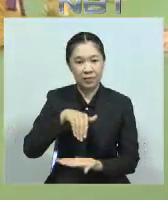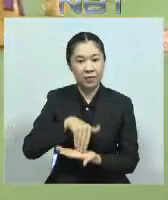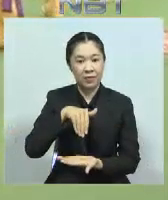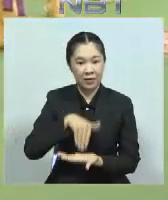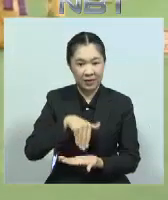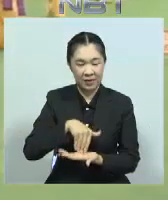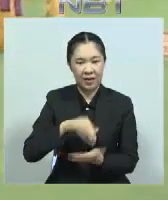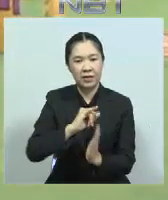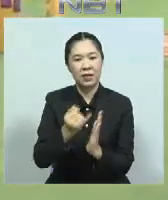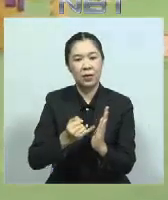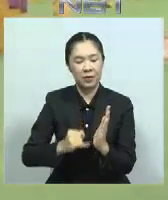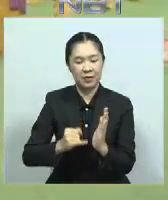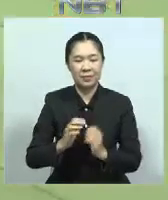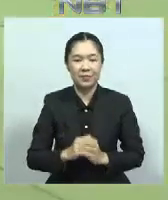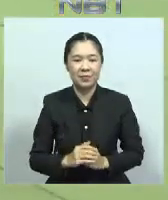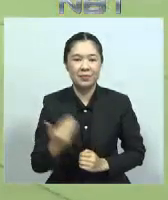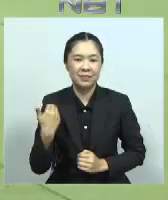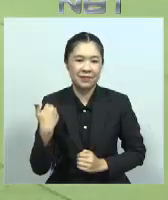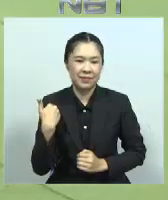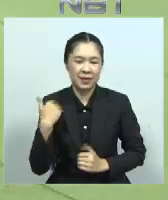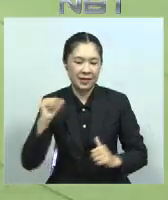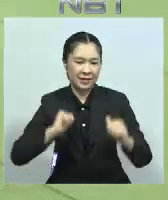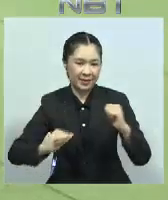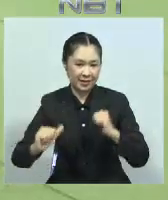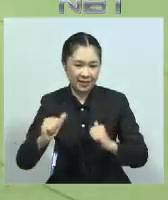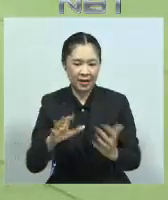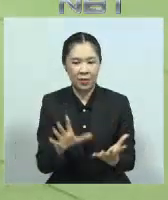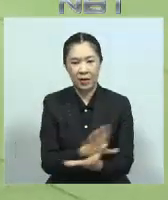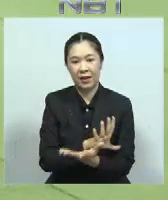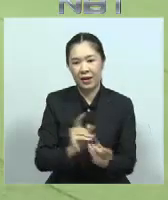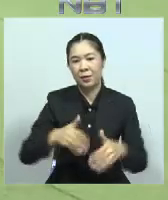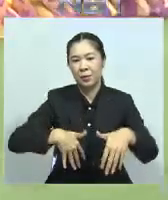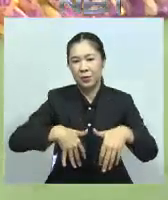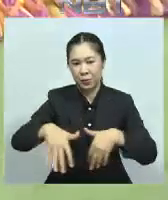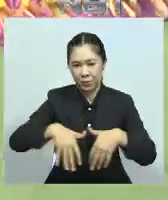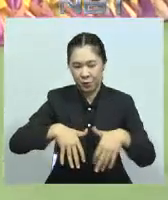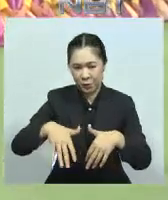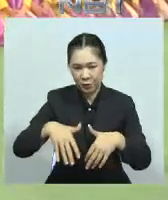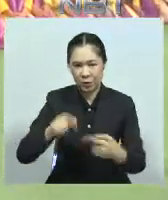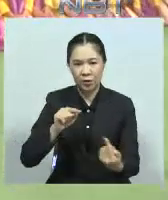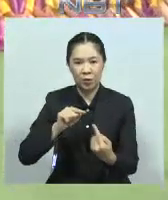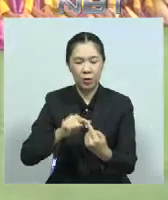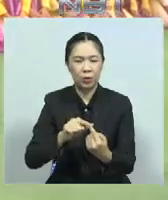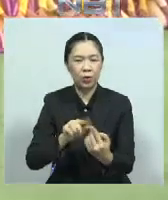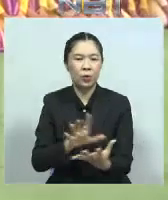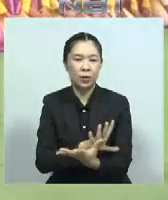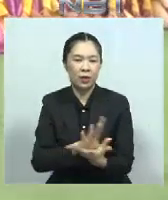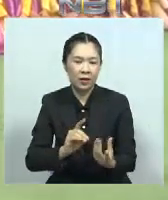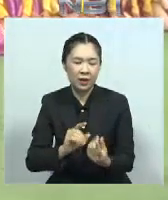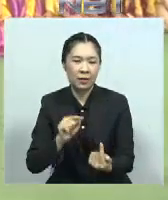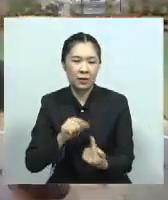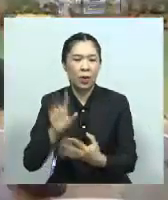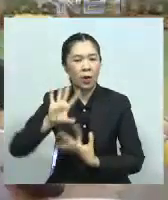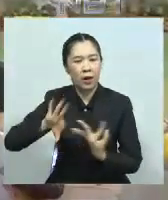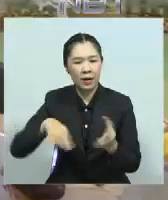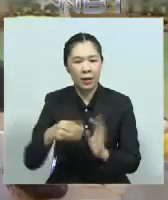ริเวณศาลากลางจังหวัดค่ะก็มีทั้งการแสดงศิลปะวัฒนธรรมพื้นบ้านและศิลปะร่วมสมัยอย่างเช่นรำม